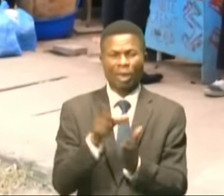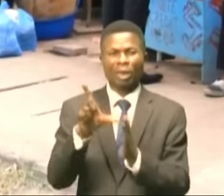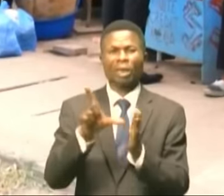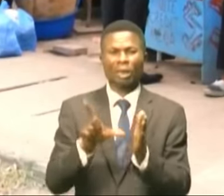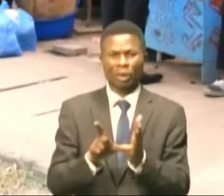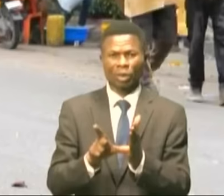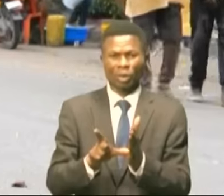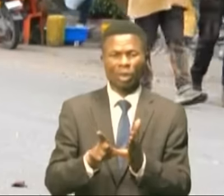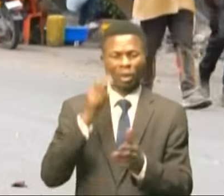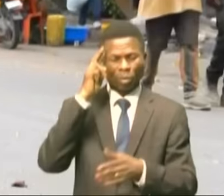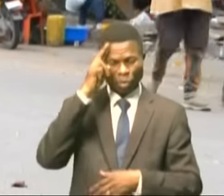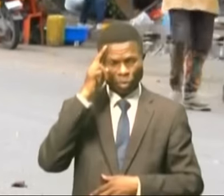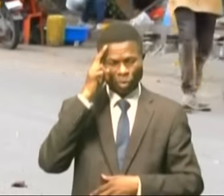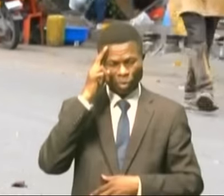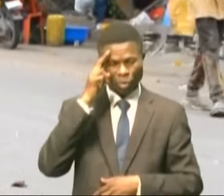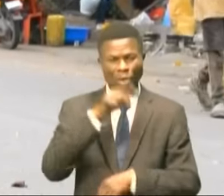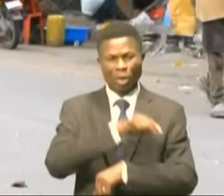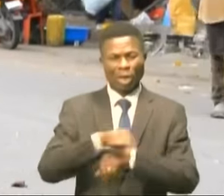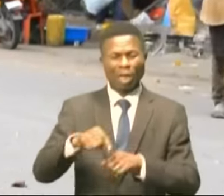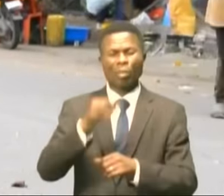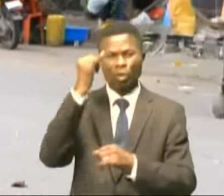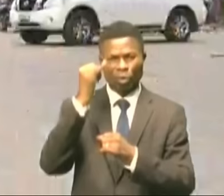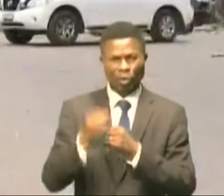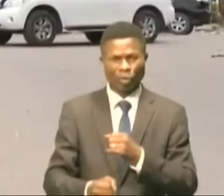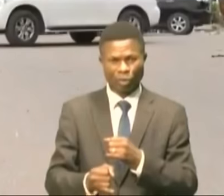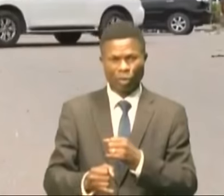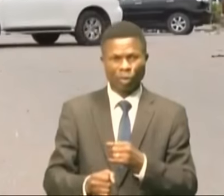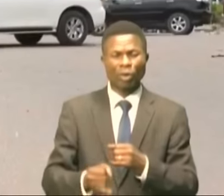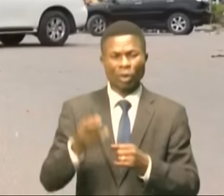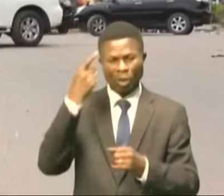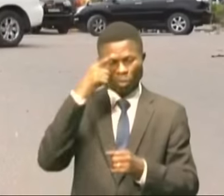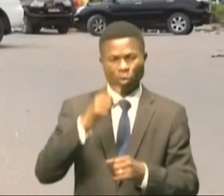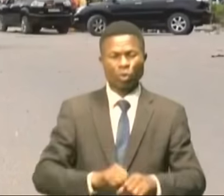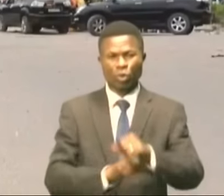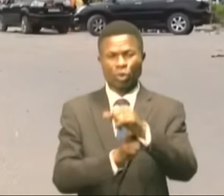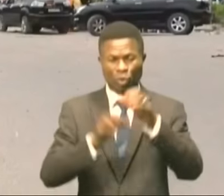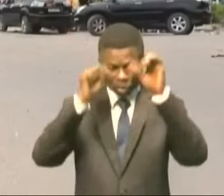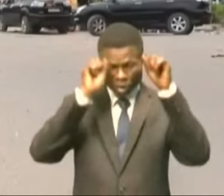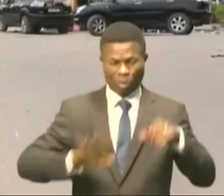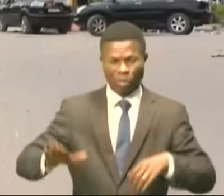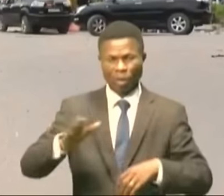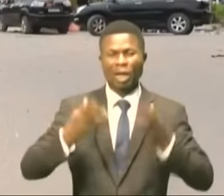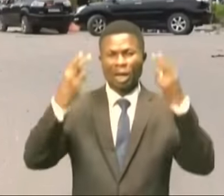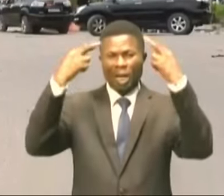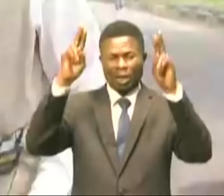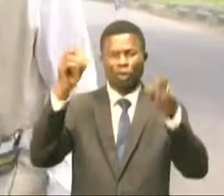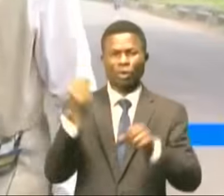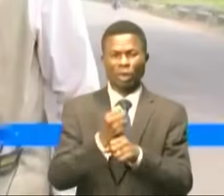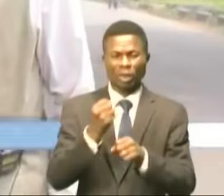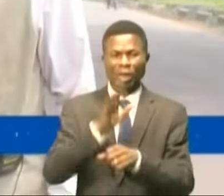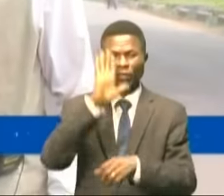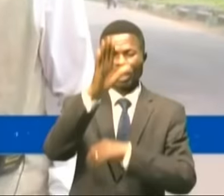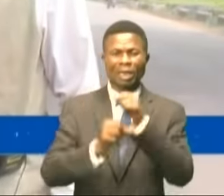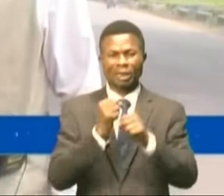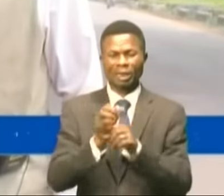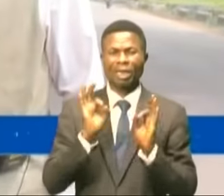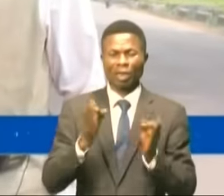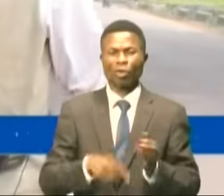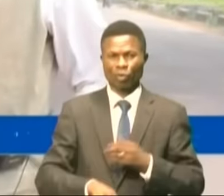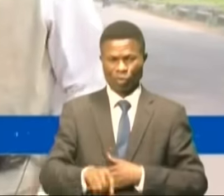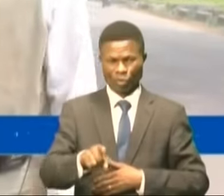un bon fonctionnement du bureau définitif pour amener les chefs de l'État à réussir son deuxième mandat. C'est le Parlement qui est l'autorité